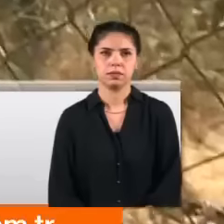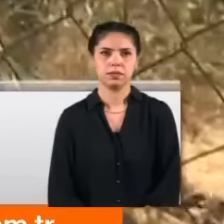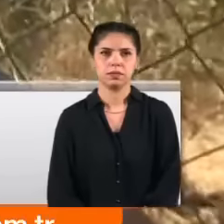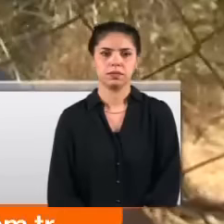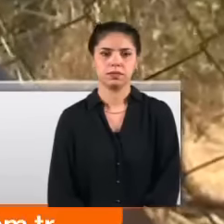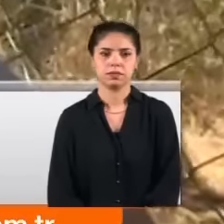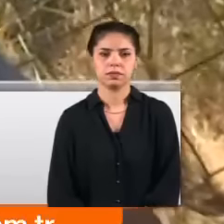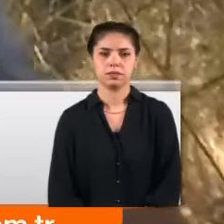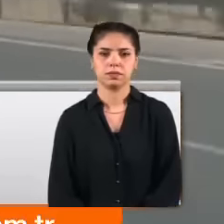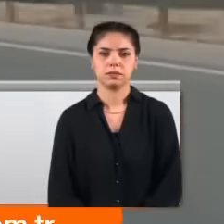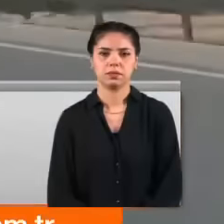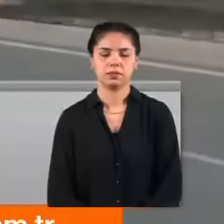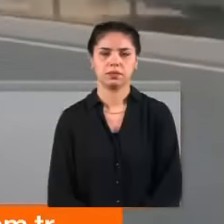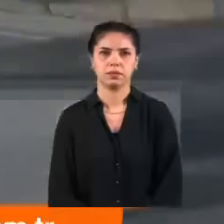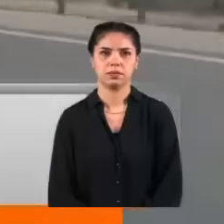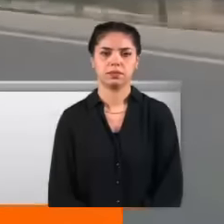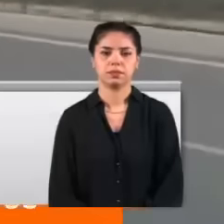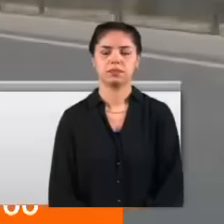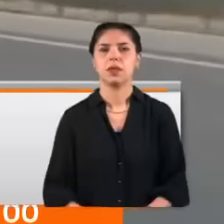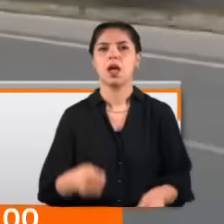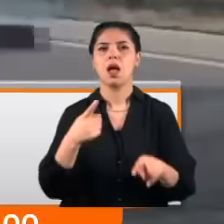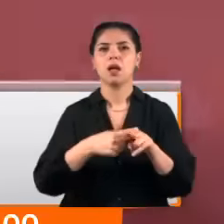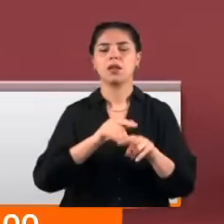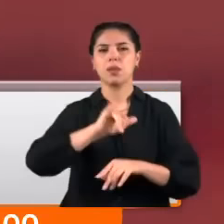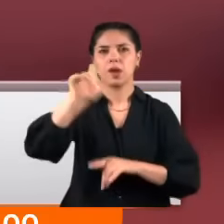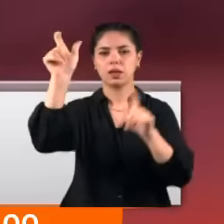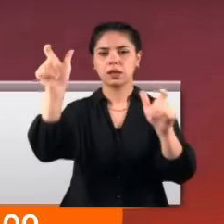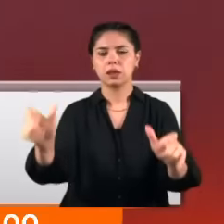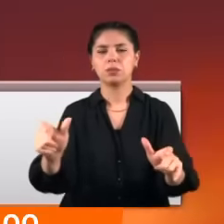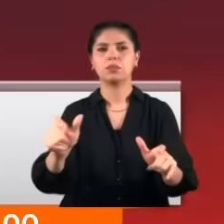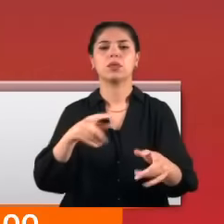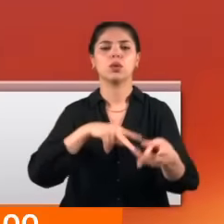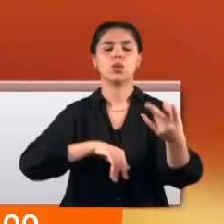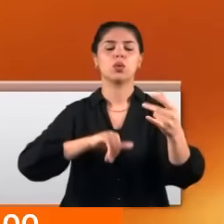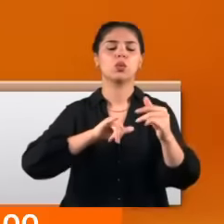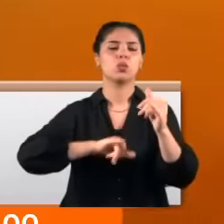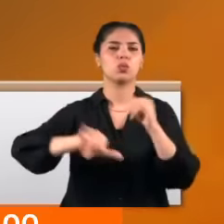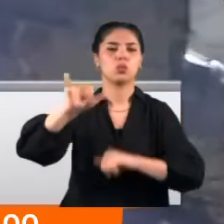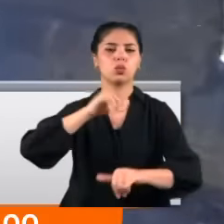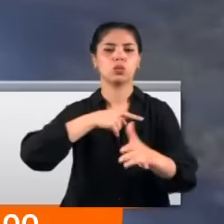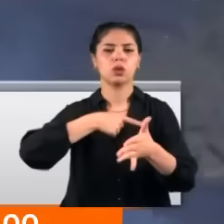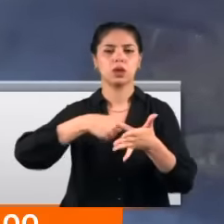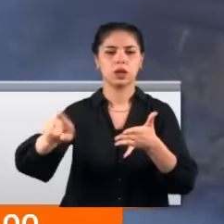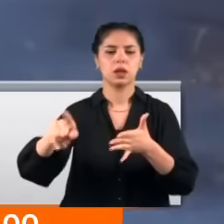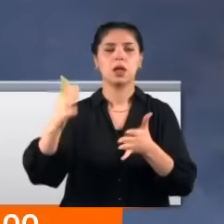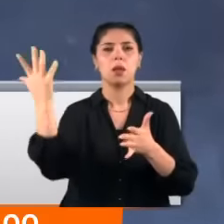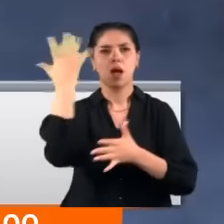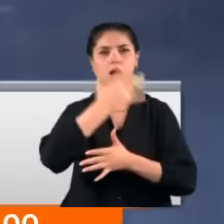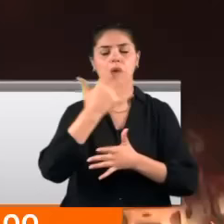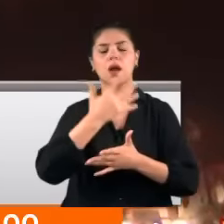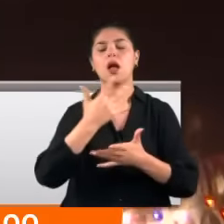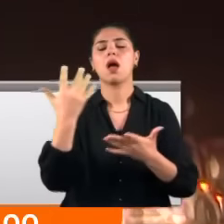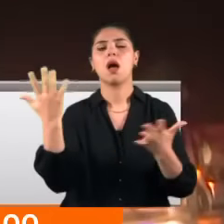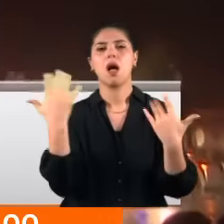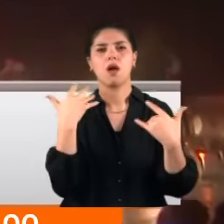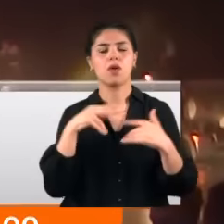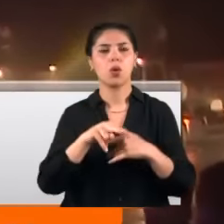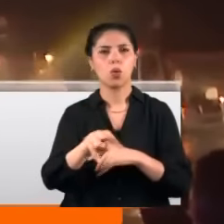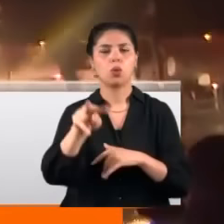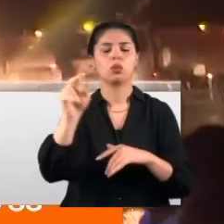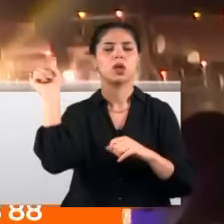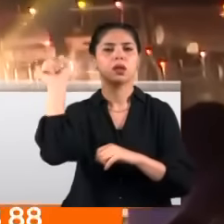başlıyor. Cehennemi yaşadık yani. Adnan Menderes Havalimanı'ndaki seferleri bile aksattı yangın. Havadan ve karadan gerçekleştirilen müdahale ise